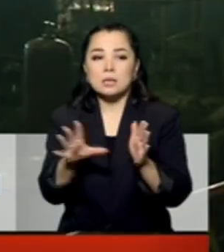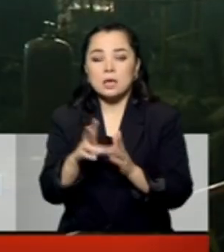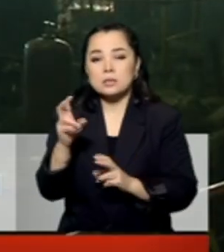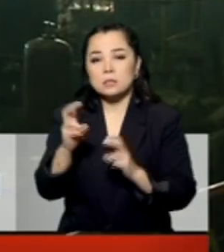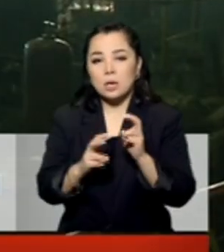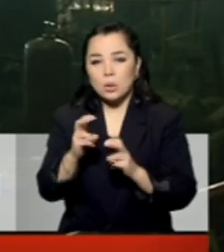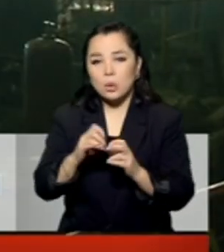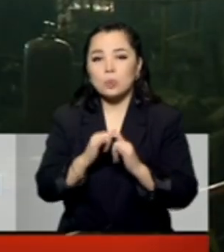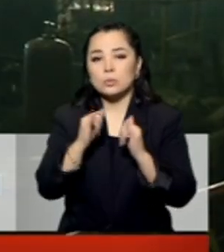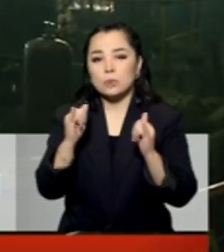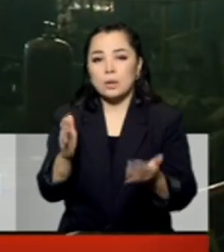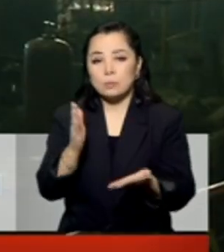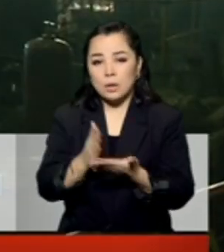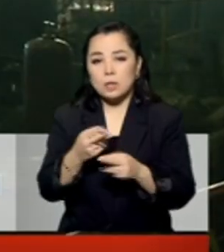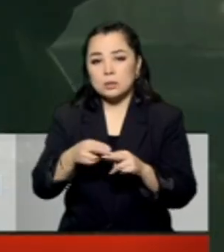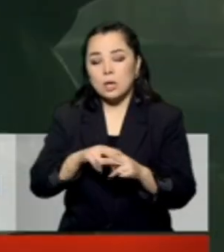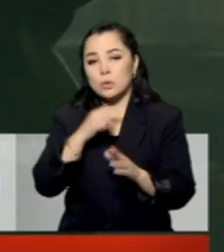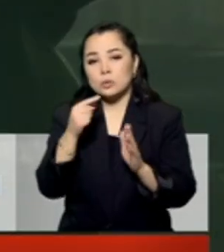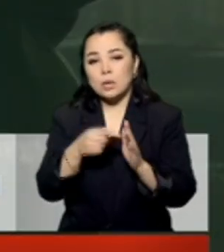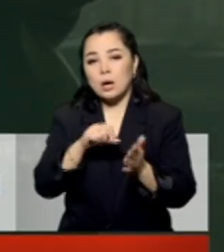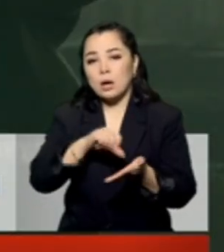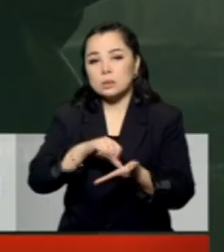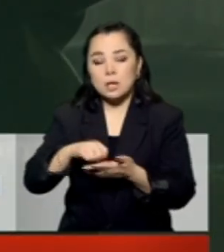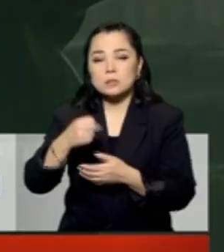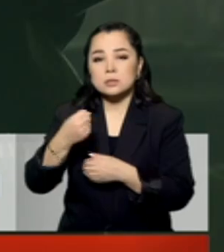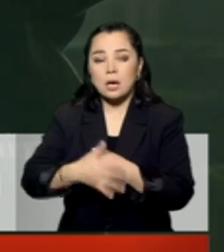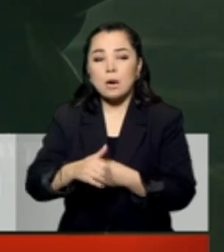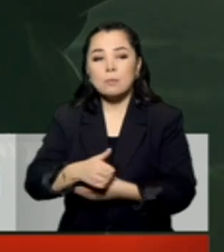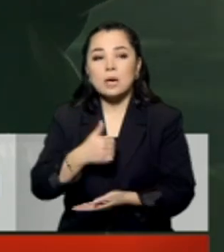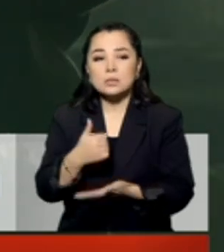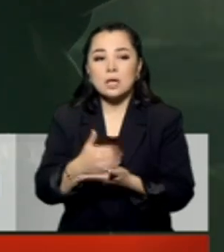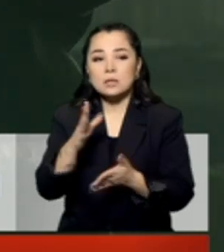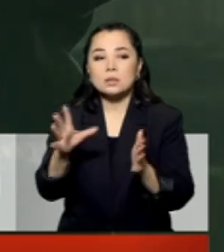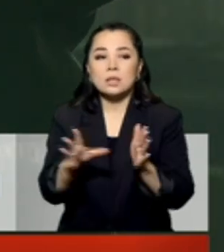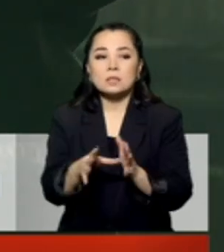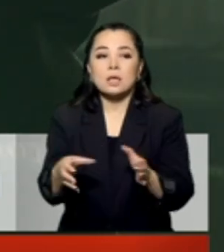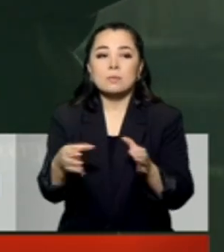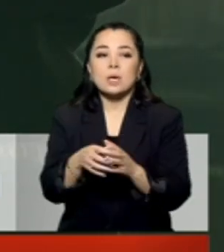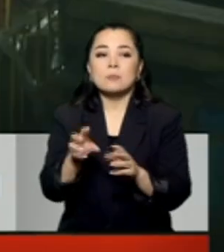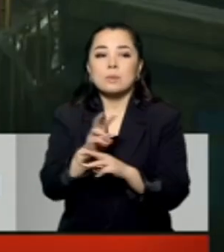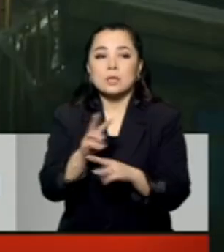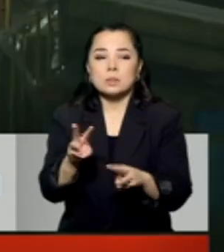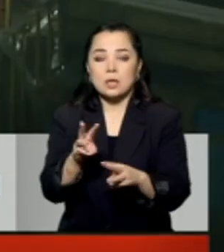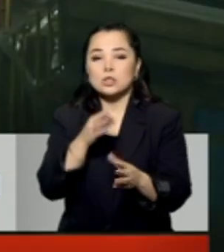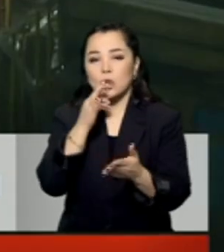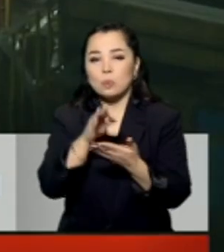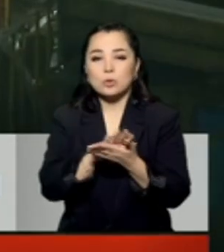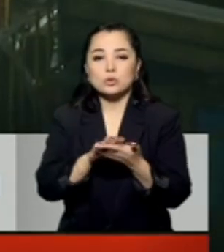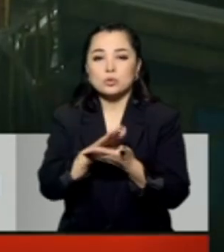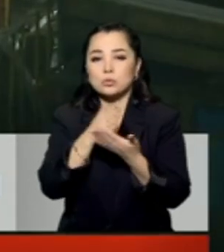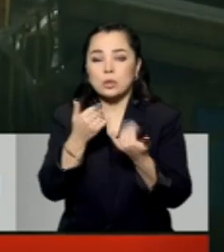өндіру көлемін ұлғайтты ма? Бұл сауалдарға қатысты станция басшылығы немесе энергетика министрлігі тарапынан жауап